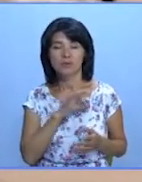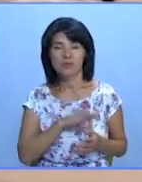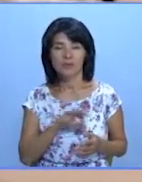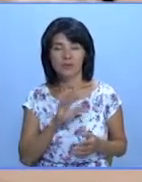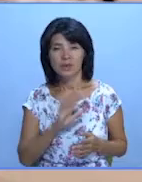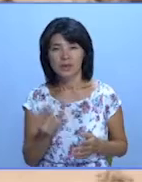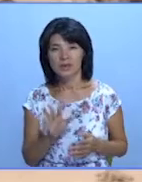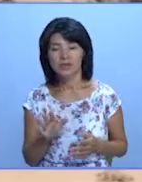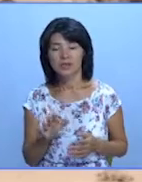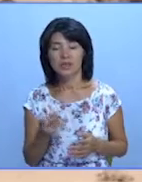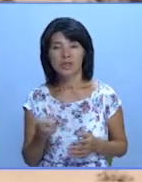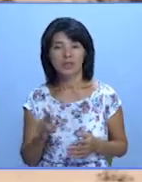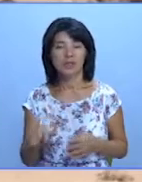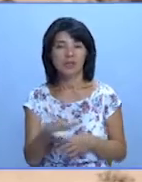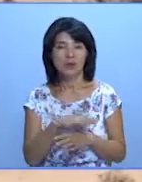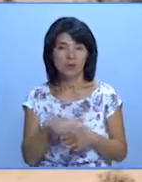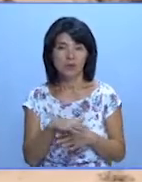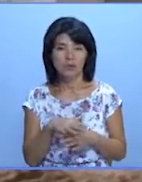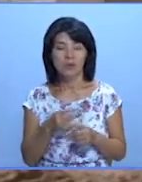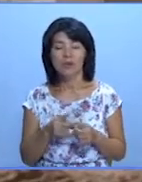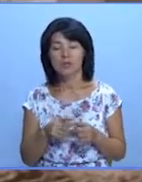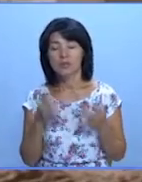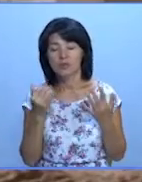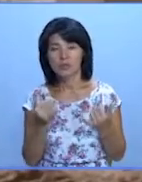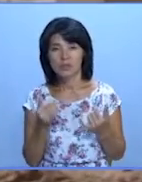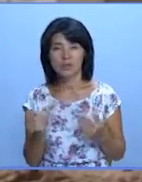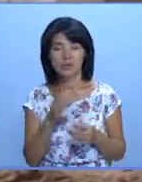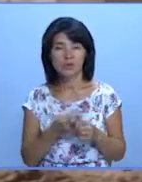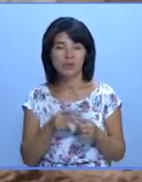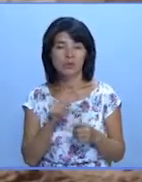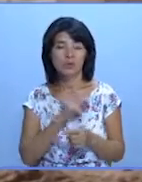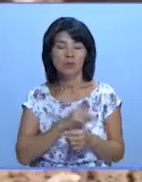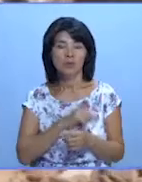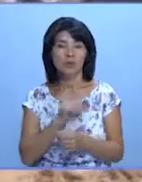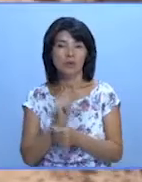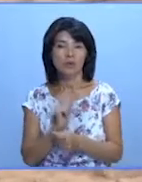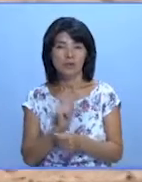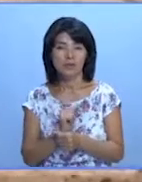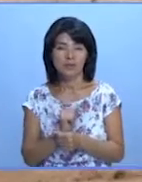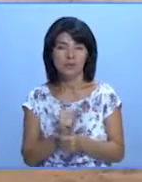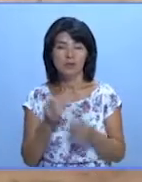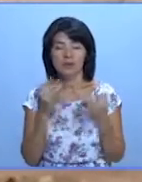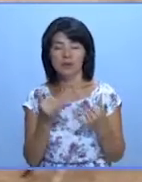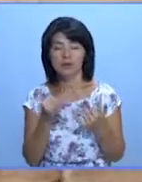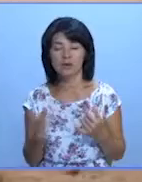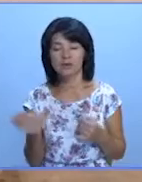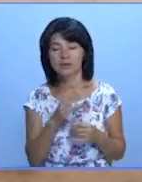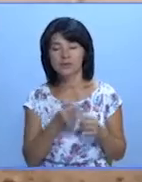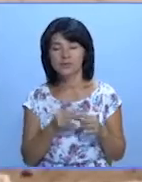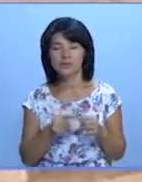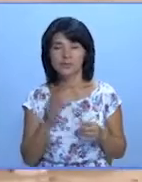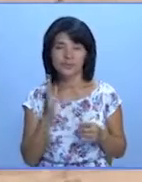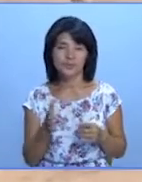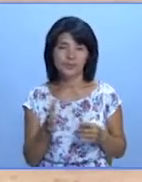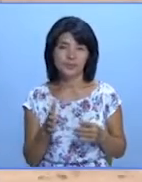ағындар салынып жатқан коллекторға қосылғаннан кейін олар қалыпты жұмысын тоқтатқан. Белгілі болғандай, мәселе жеке кәріз желілерімен жүргізіліп жатқан